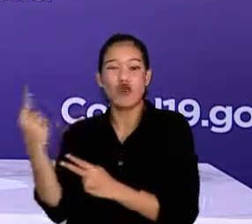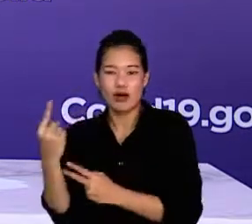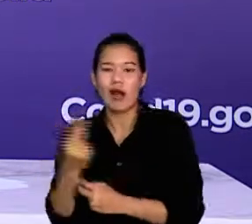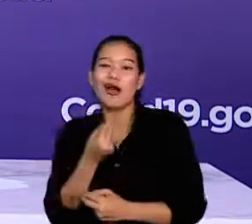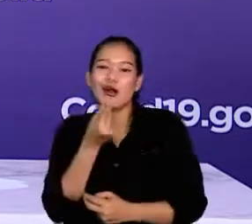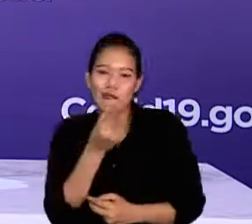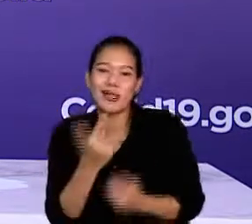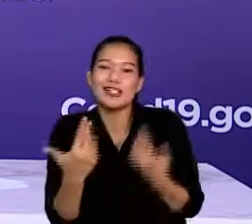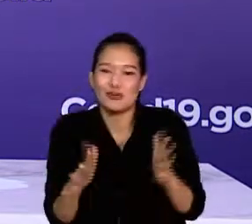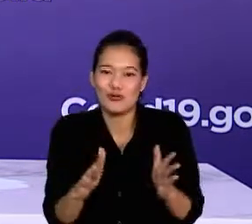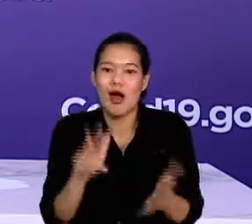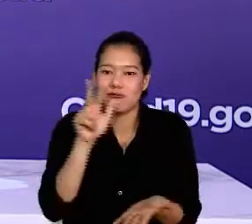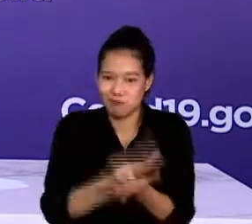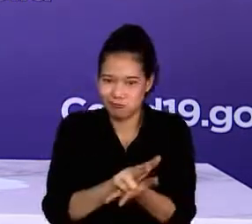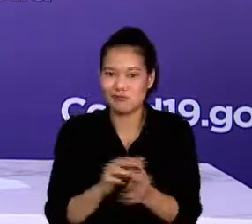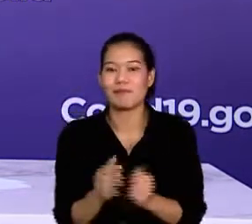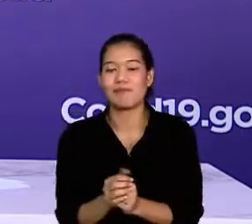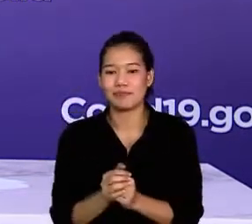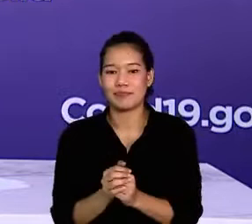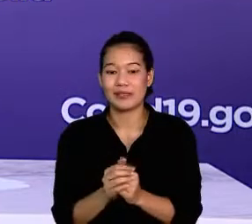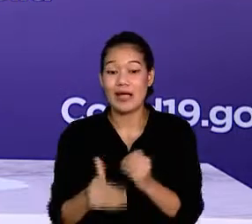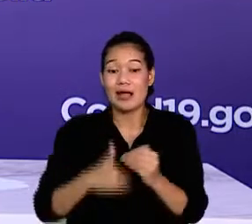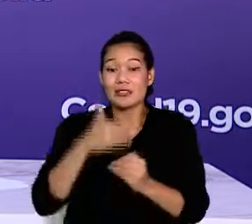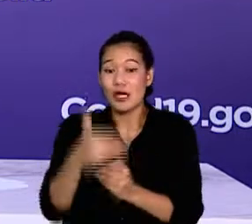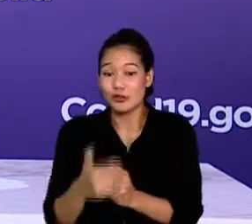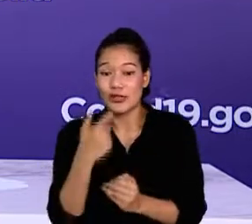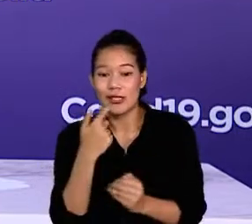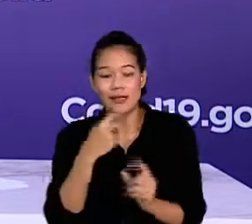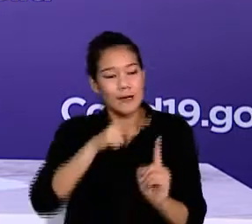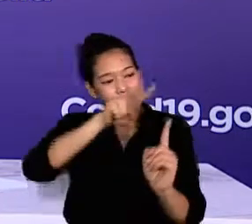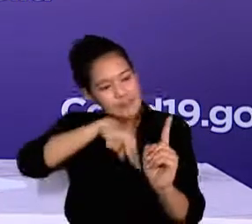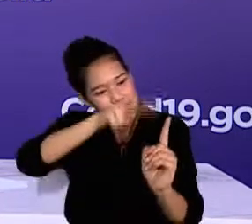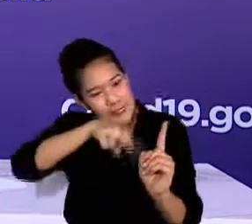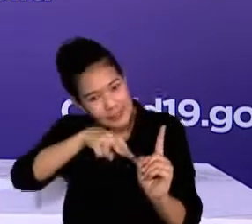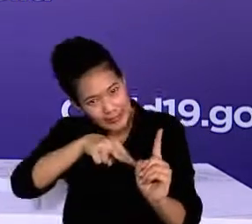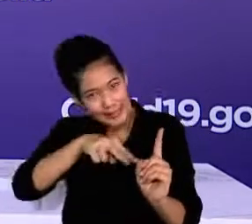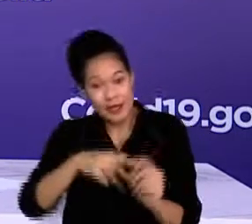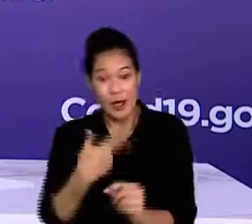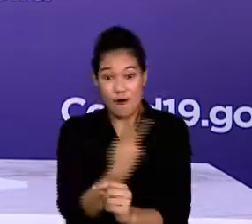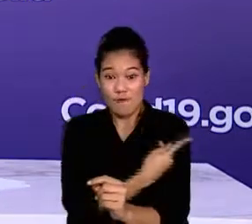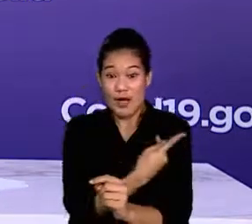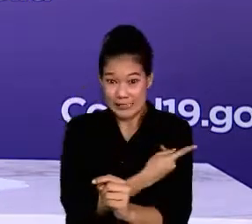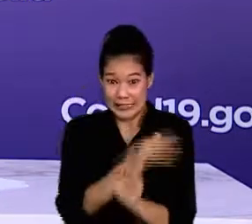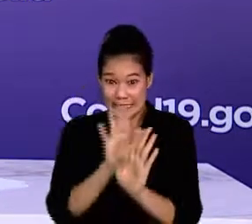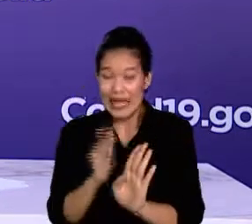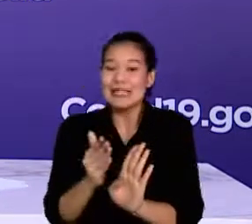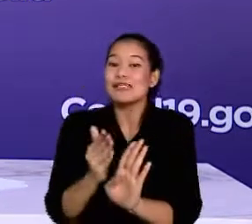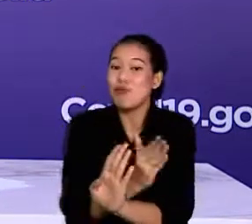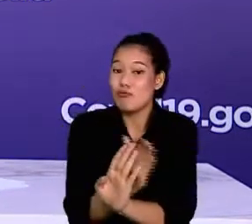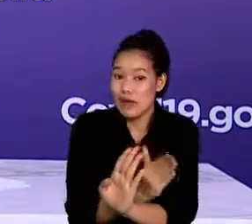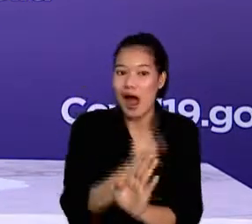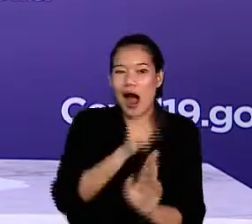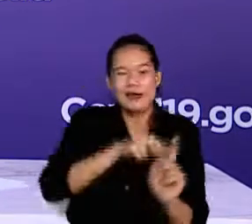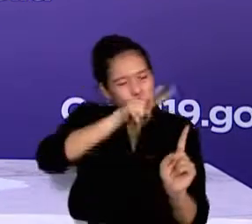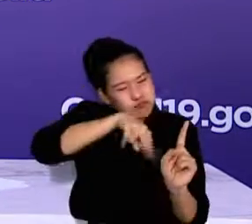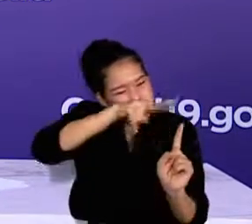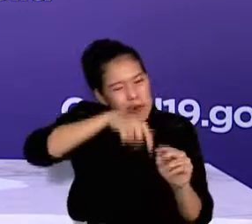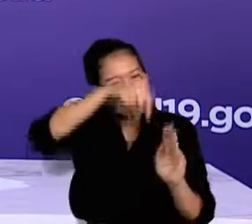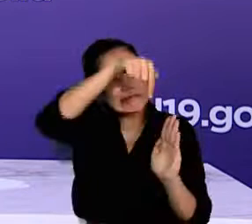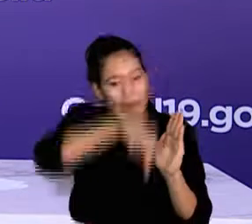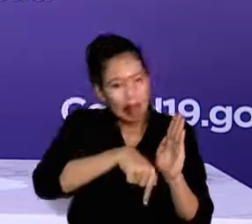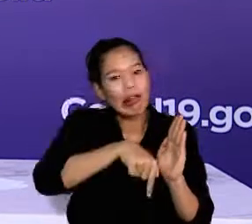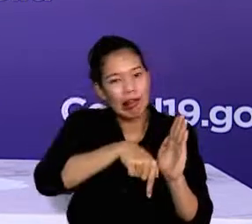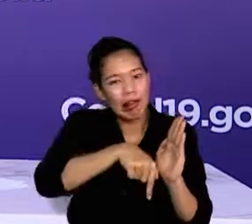selanjutnya dalam proses skrining atau penapisan sebelum vaksinasi terhadap ibu hamil dilakukan lebih detail